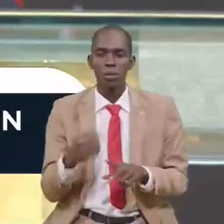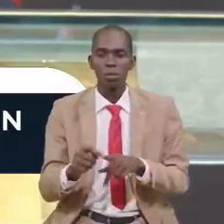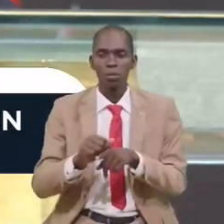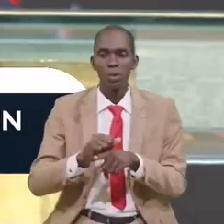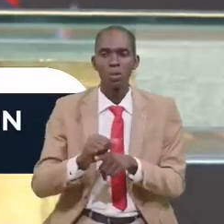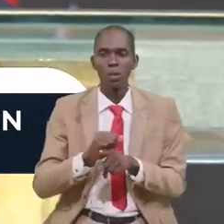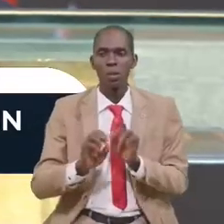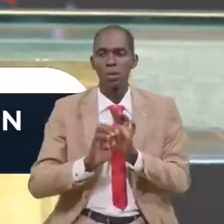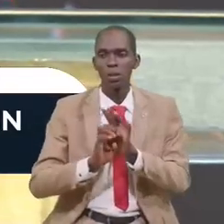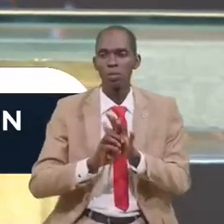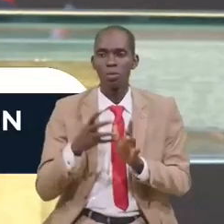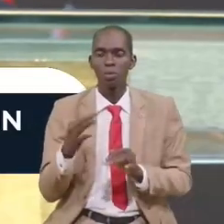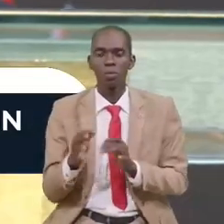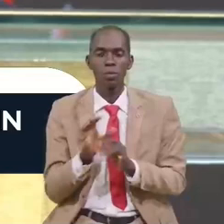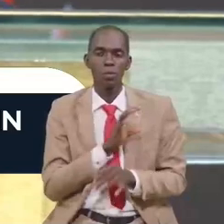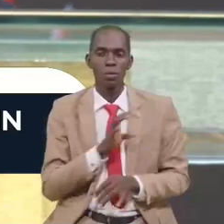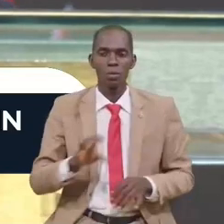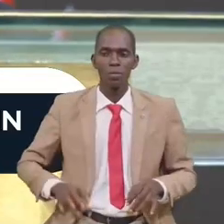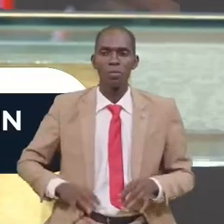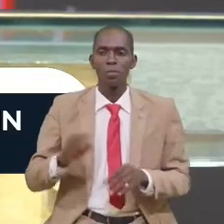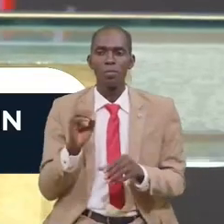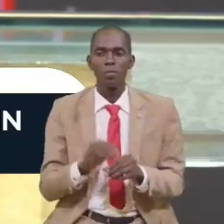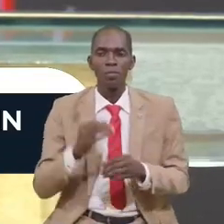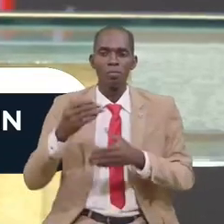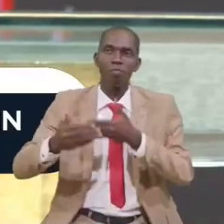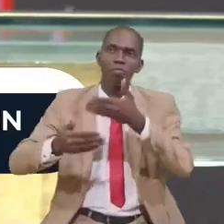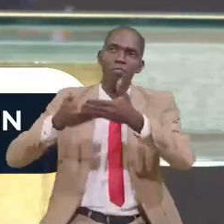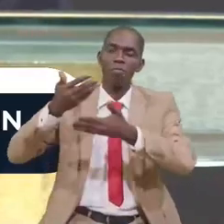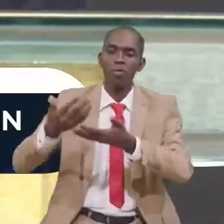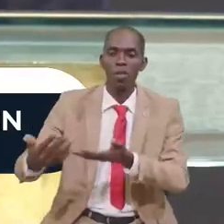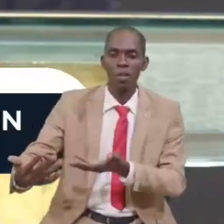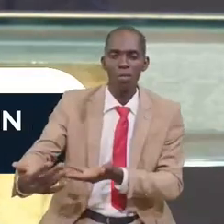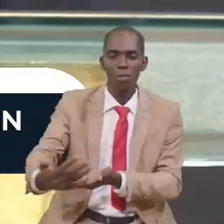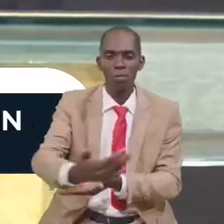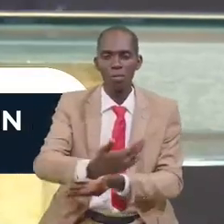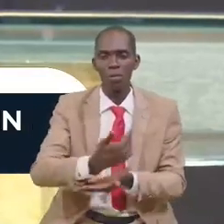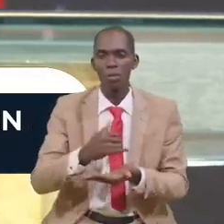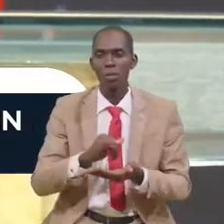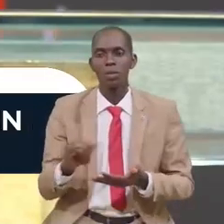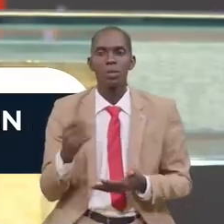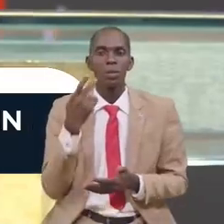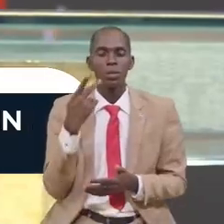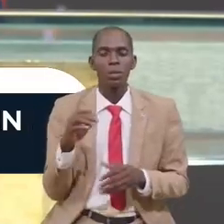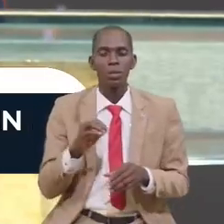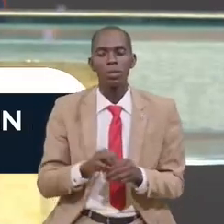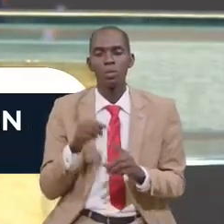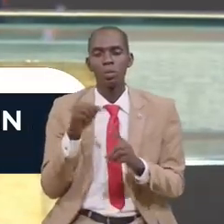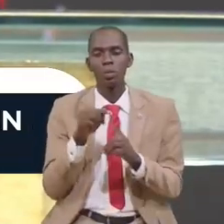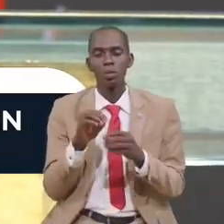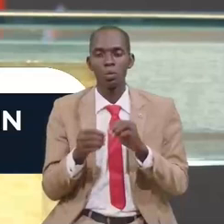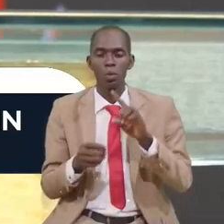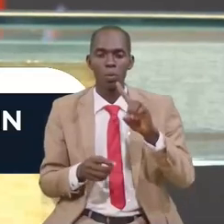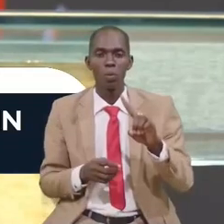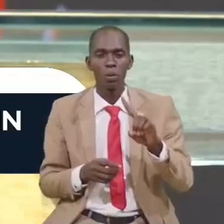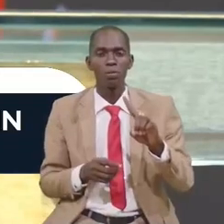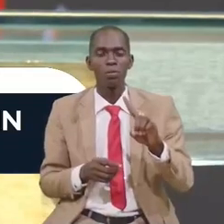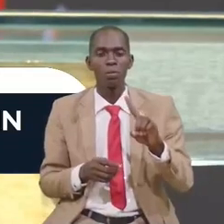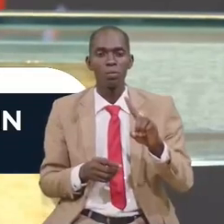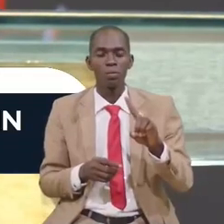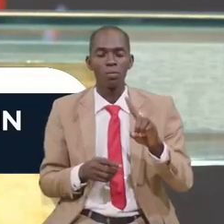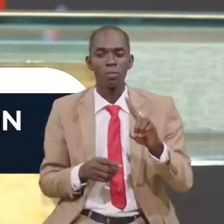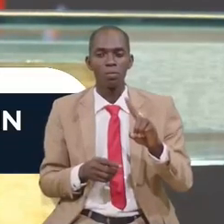on voit le troisième point qui est le modèle pratique de Christ dans la moisson progressive. Premier point,